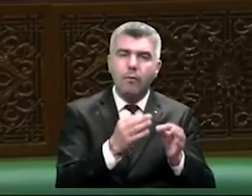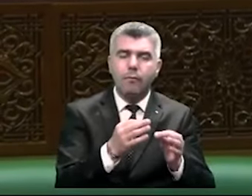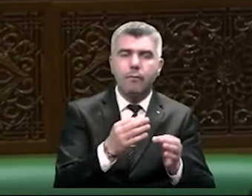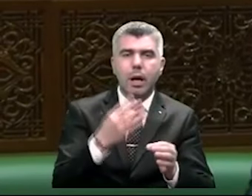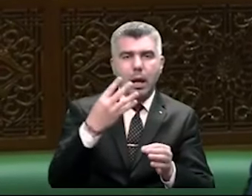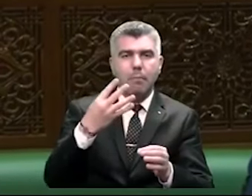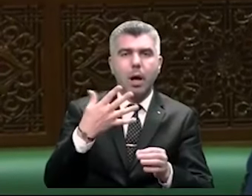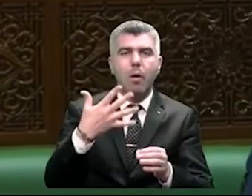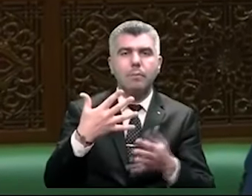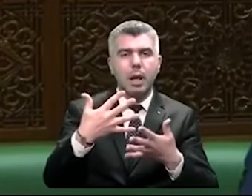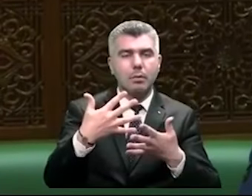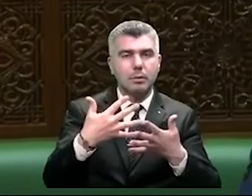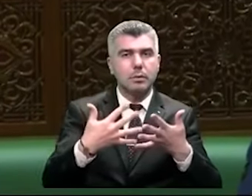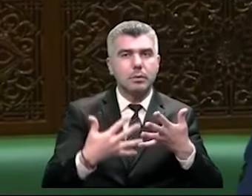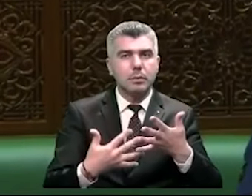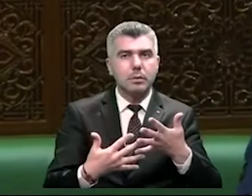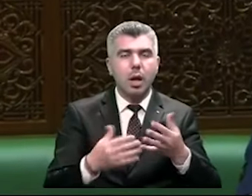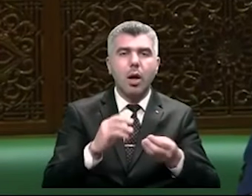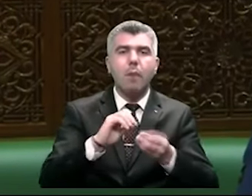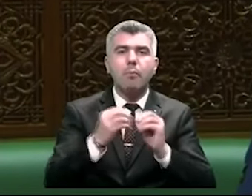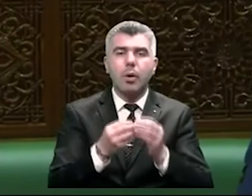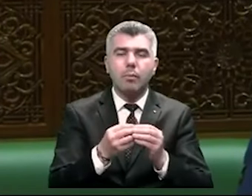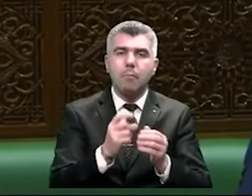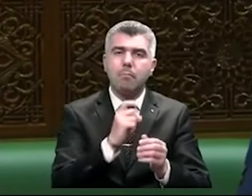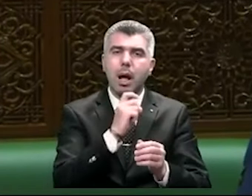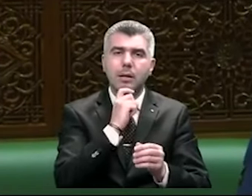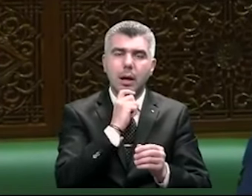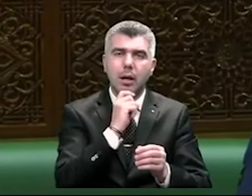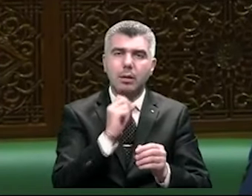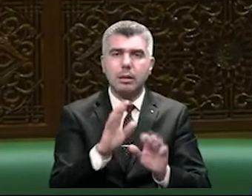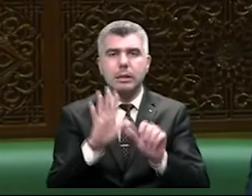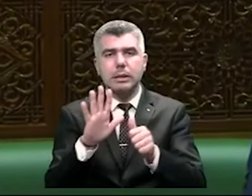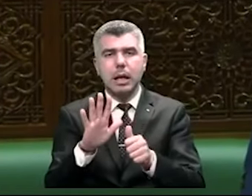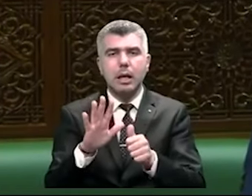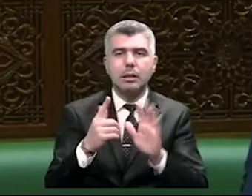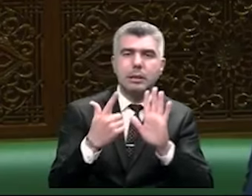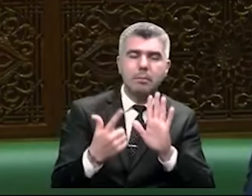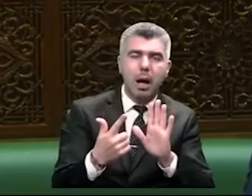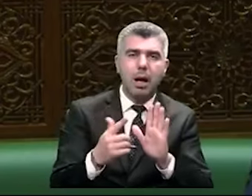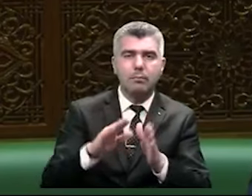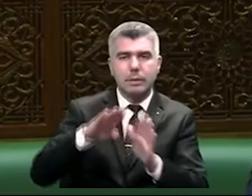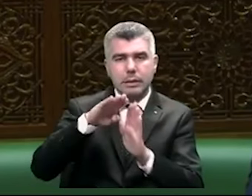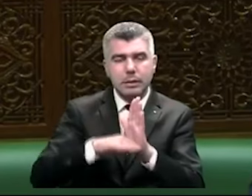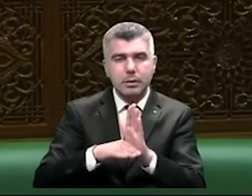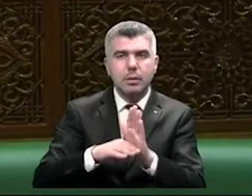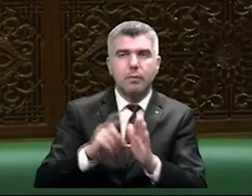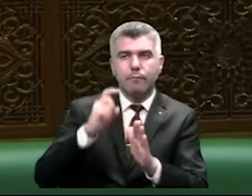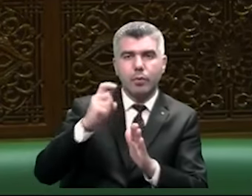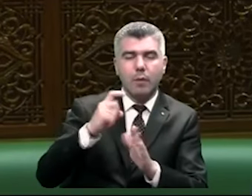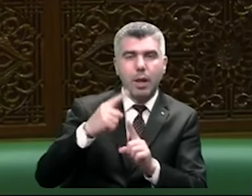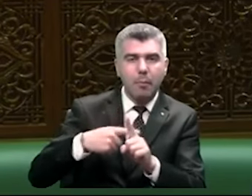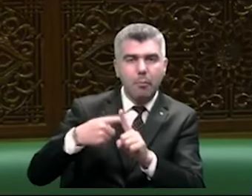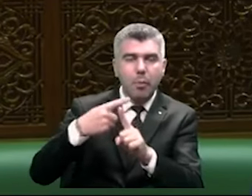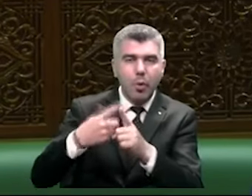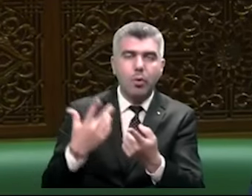ديال المقترحات له لهذ الاشكاليات اللي مازال عالقه المرور من سبع سنين لست سنين منح الدراسه منح